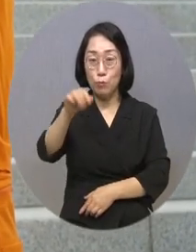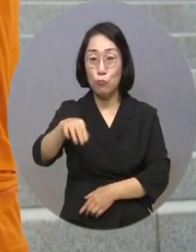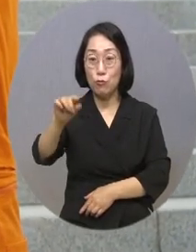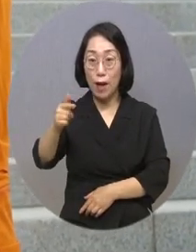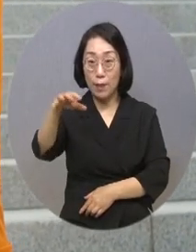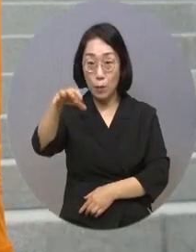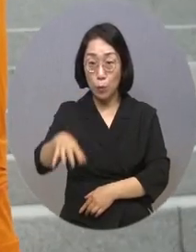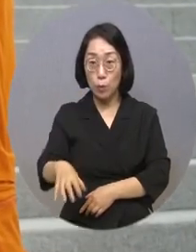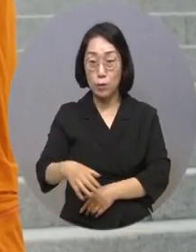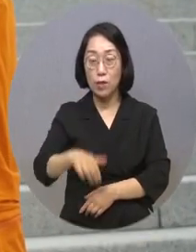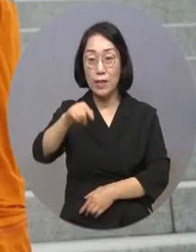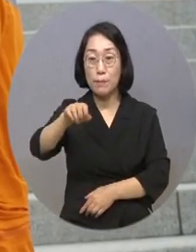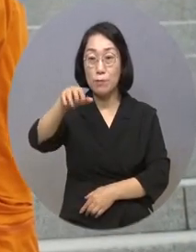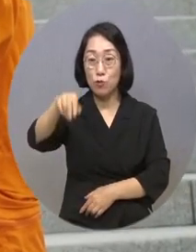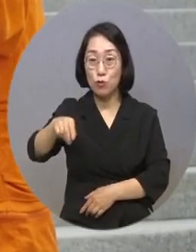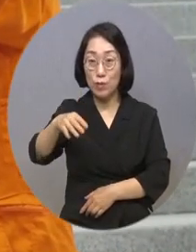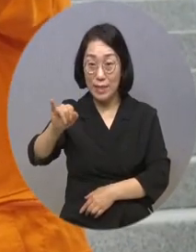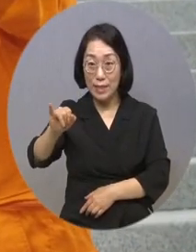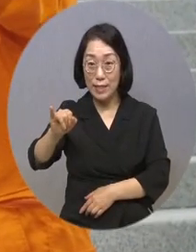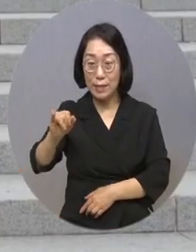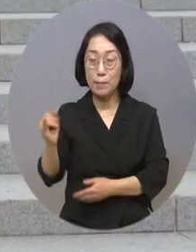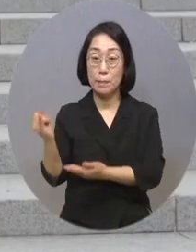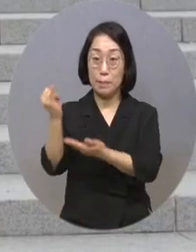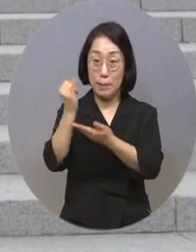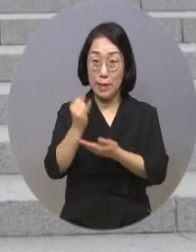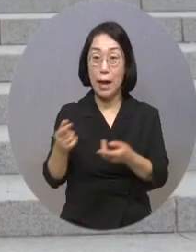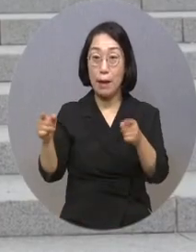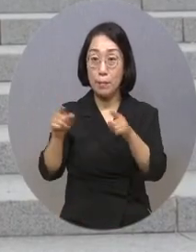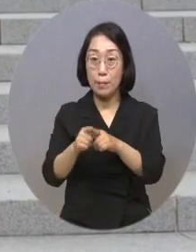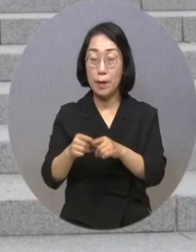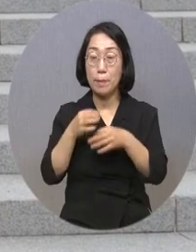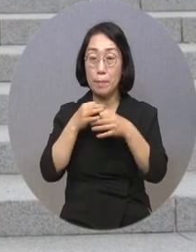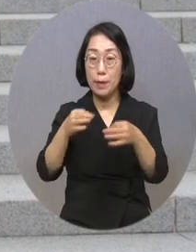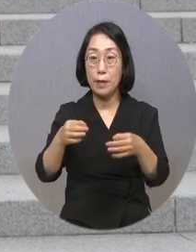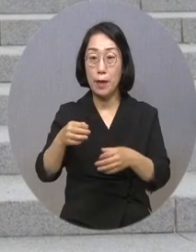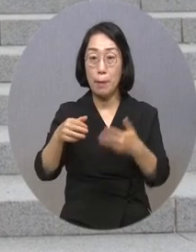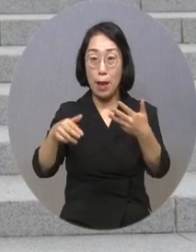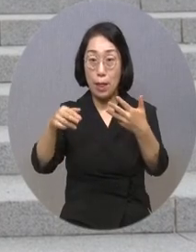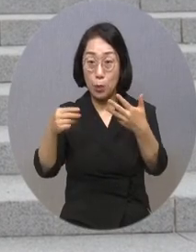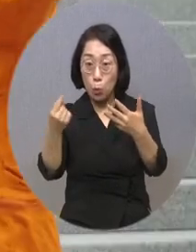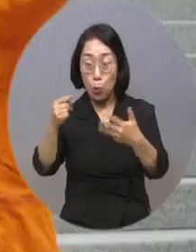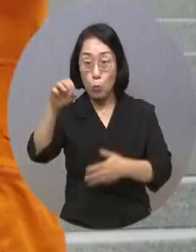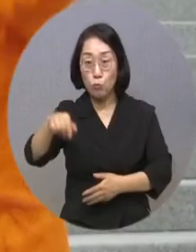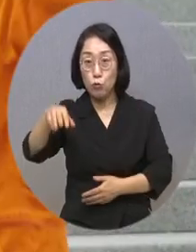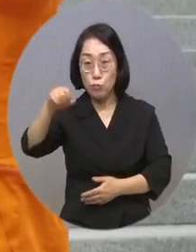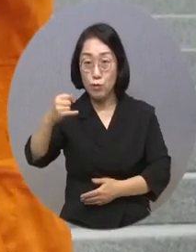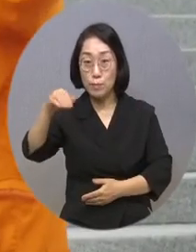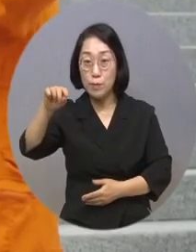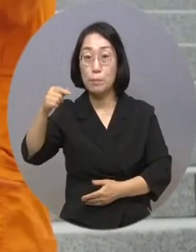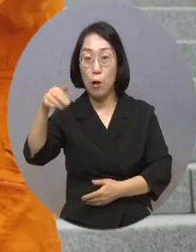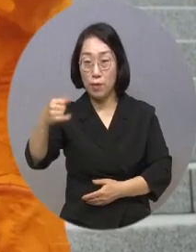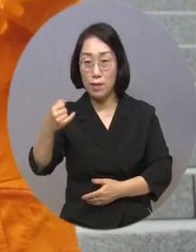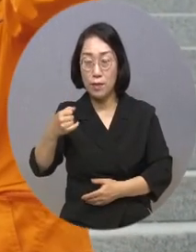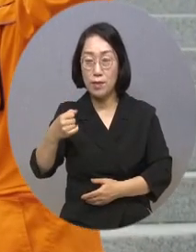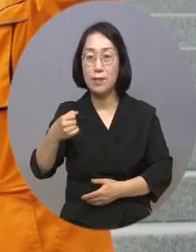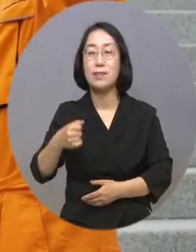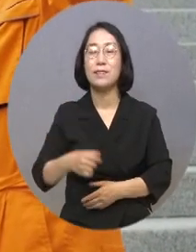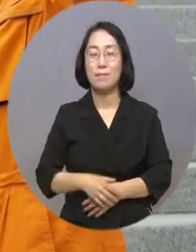날개를 펼칠 김추리 셀럽님과 함께 외쳐볼까요? 팔도 무무한! 무무무!